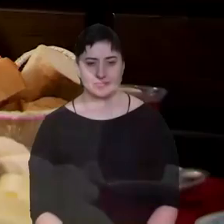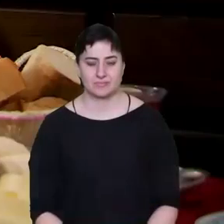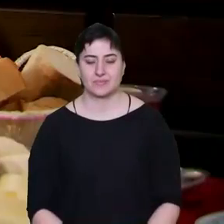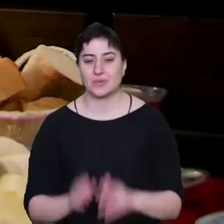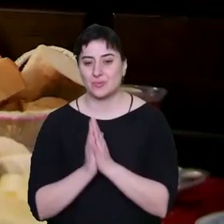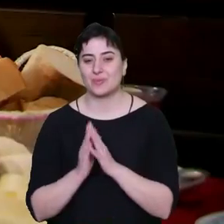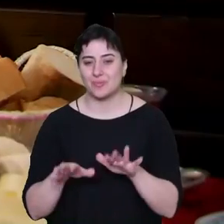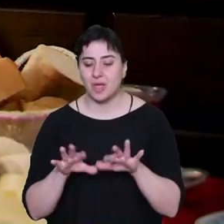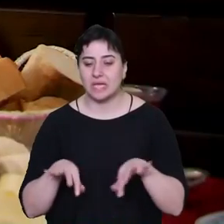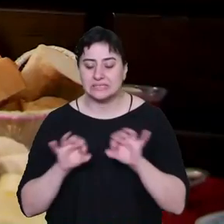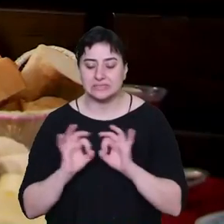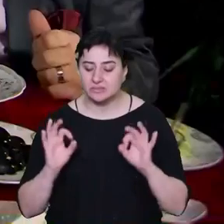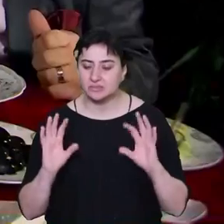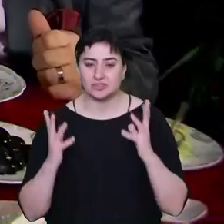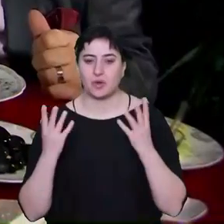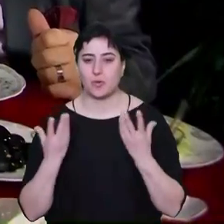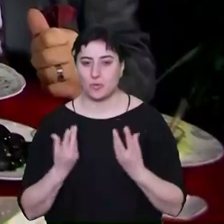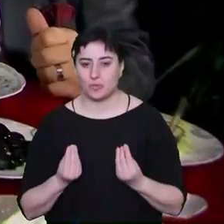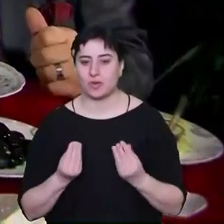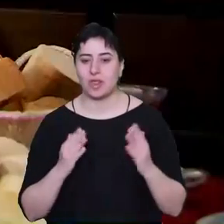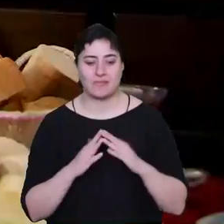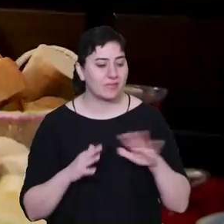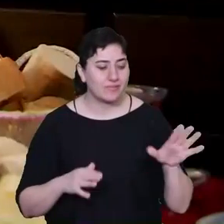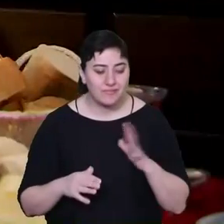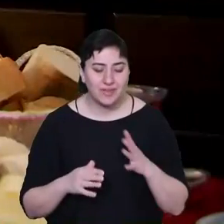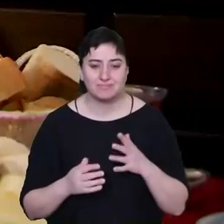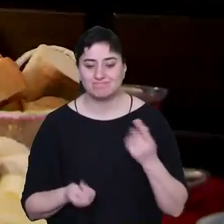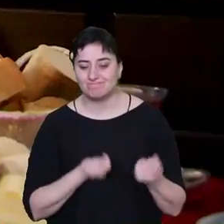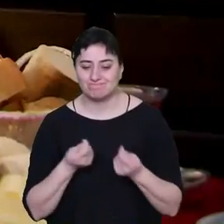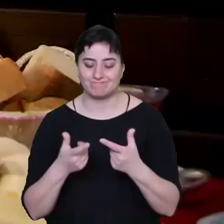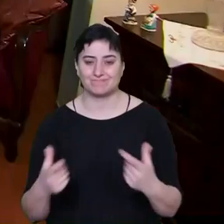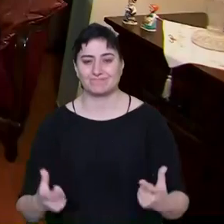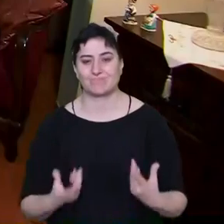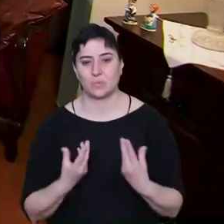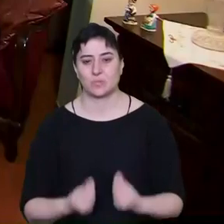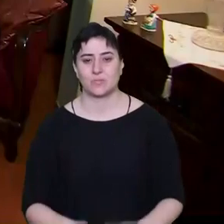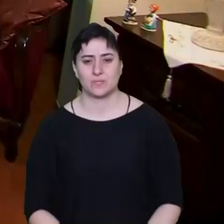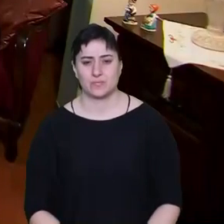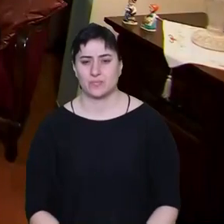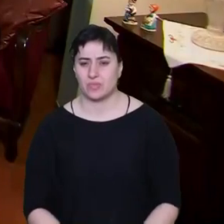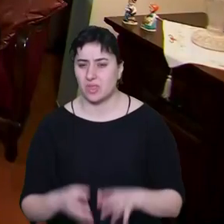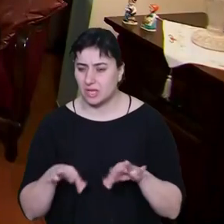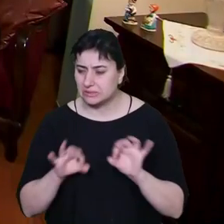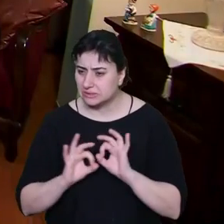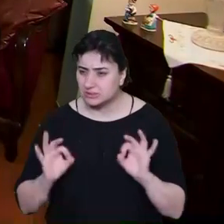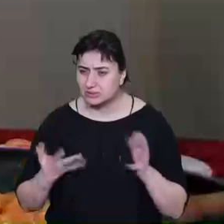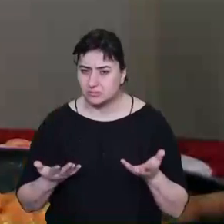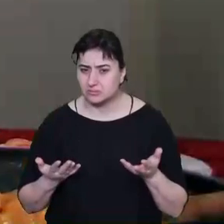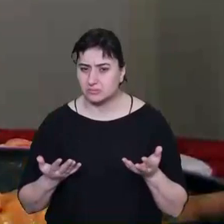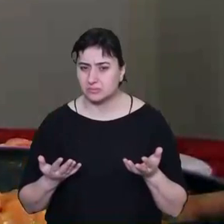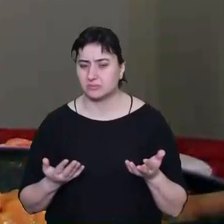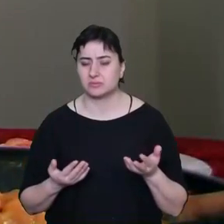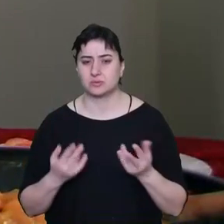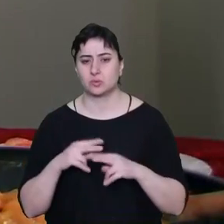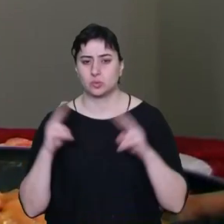Kusura bakmayın, biraz hazırlıksız yakalandık. Evde ne varsa uydurdum yaptım işte. Nasıl yani, hazırlıksız mı yakalandınız?